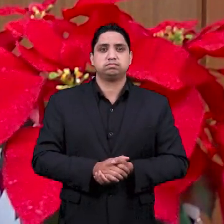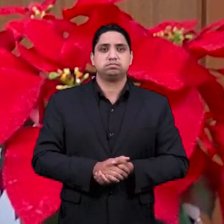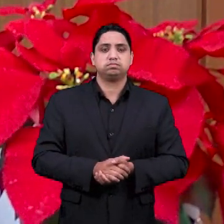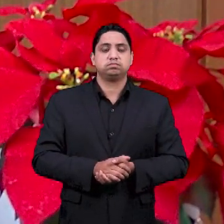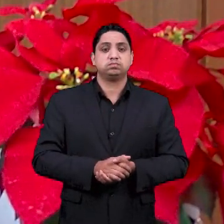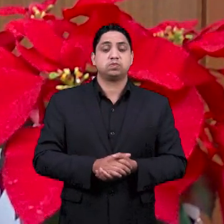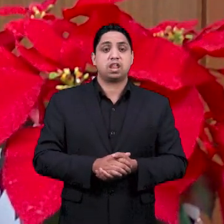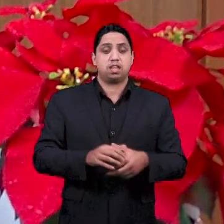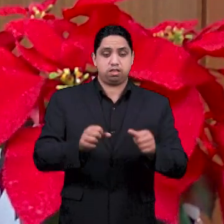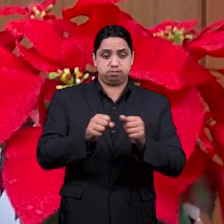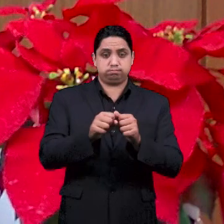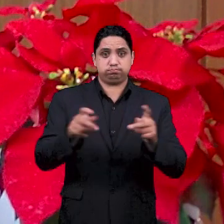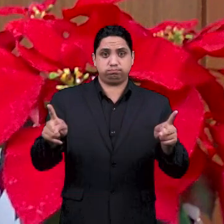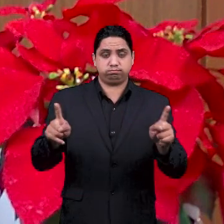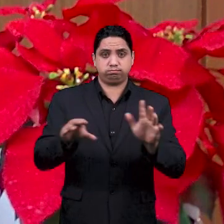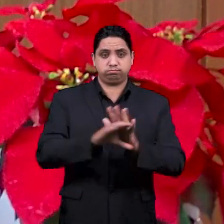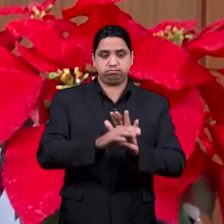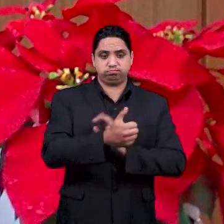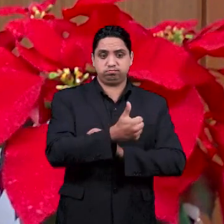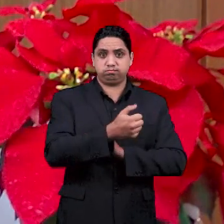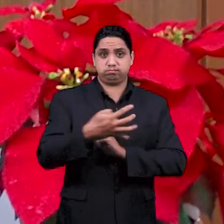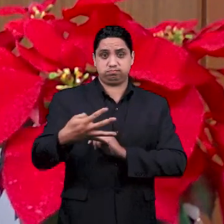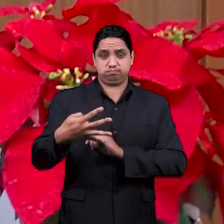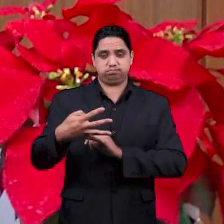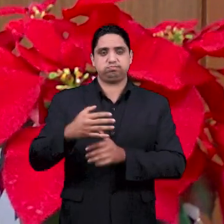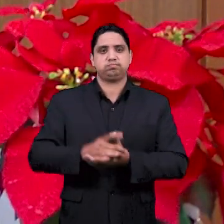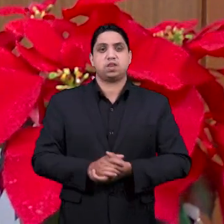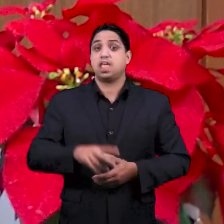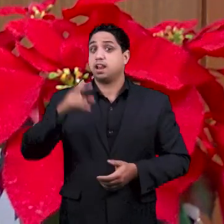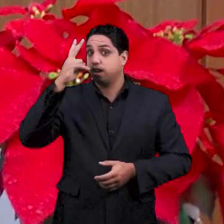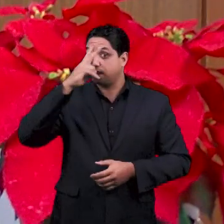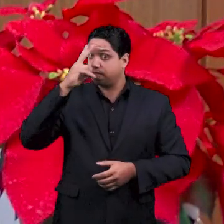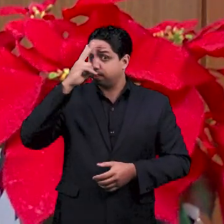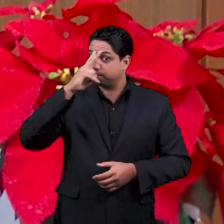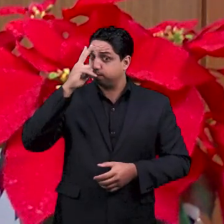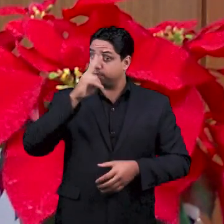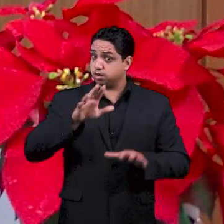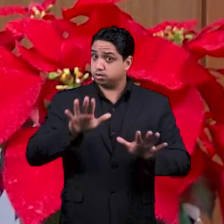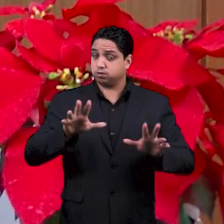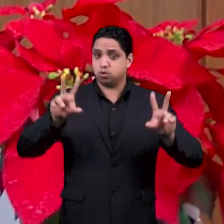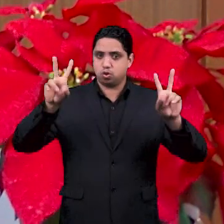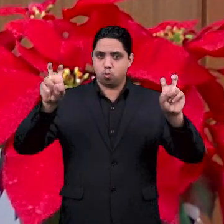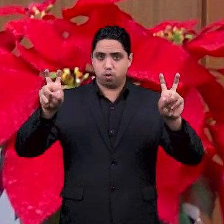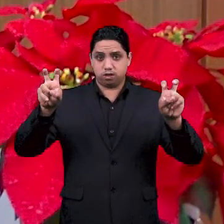в книге Откровения, 14 глава. Мы хотим